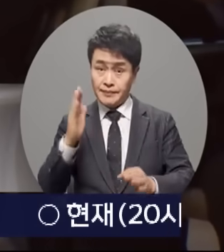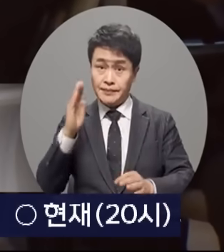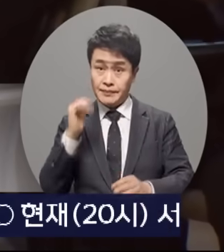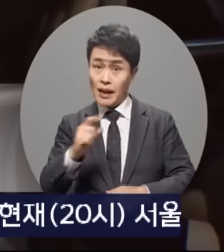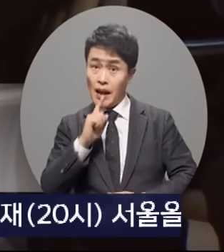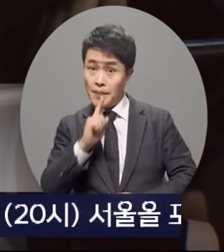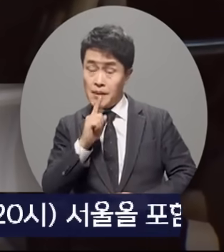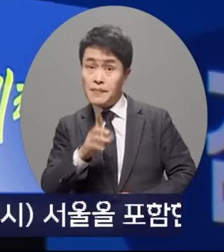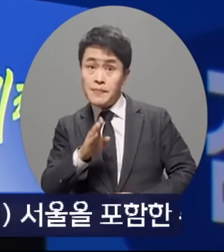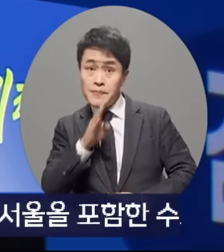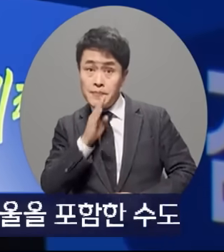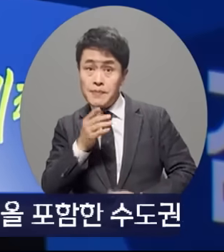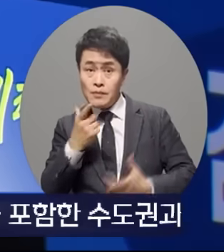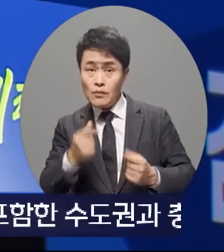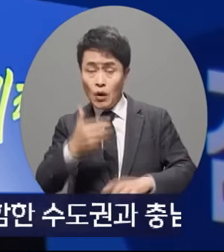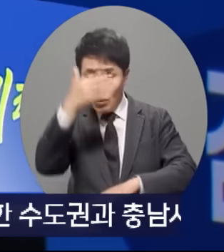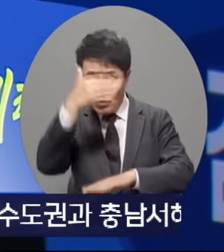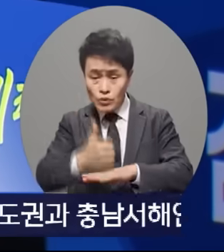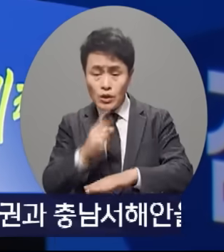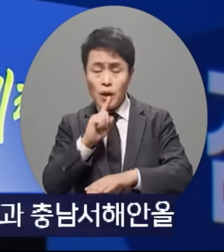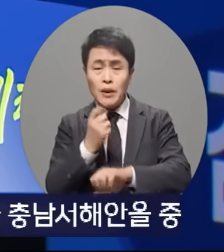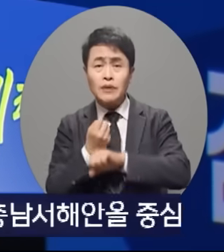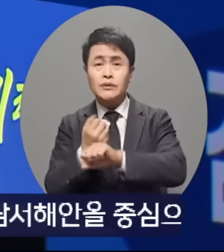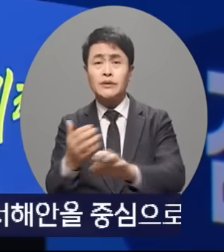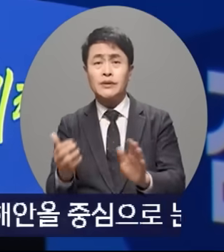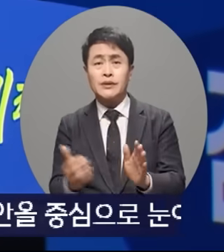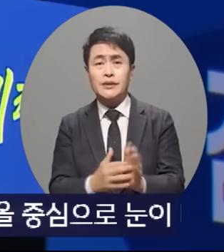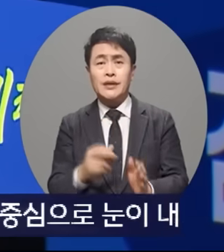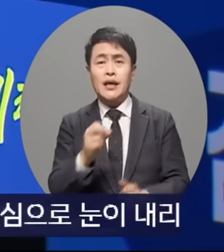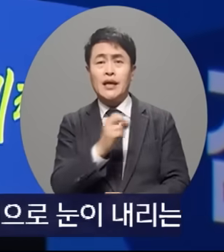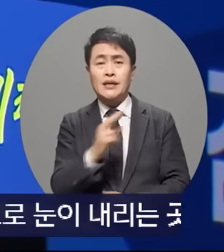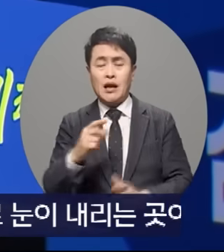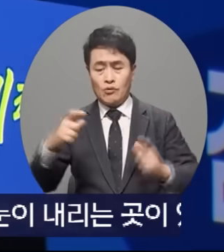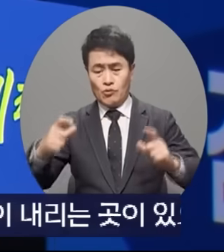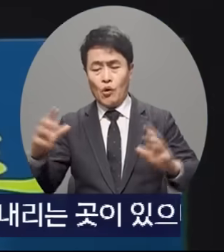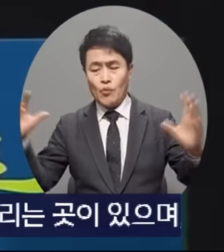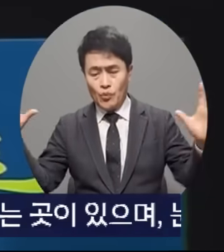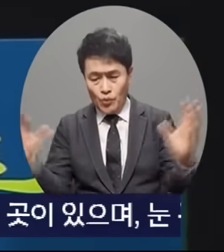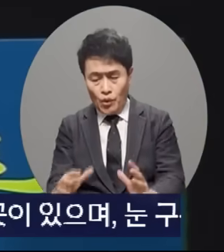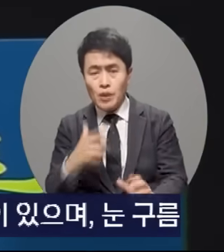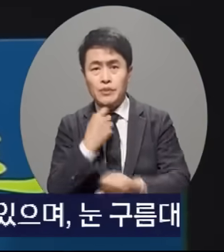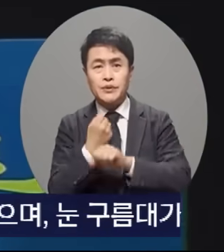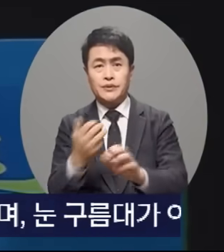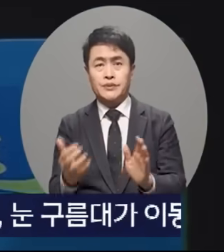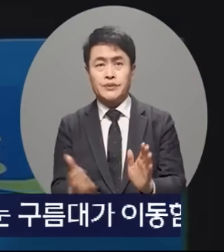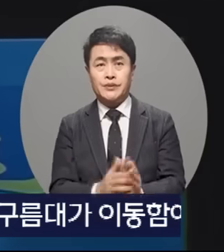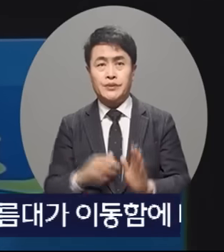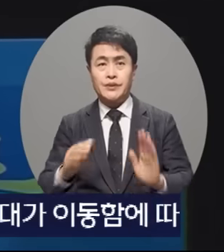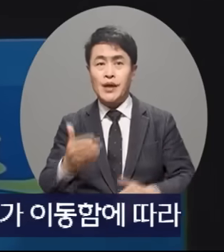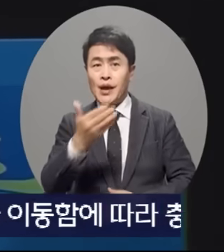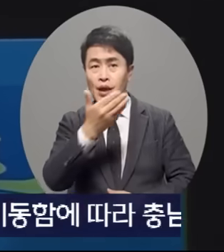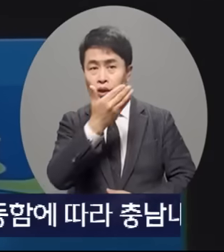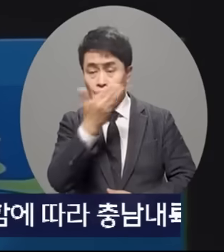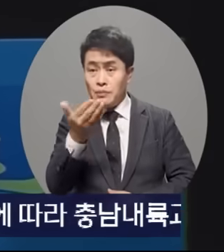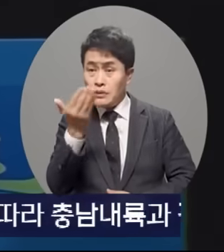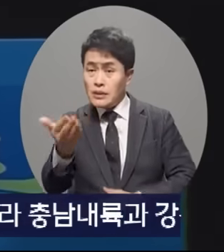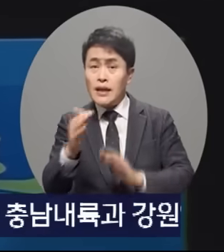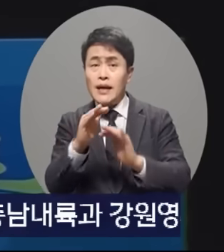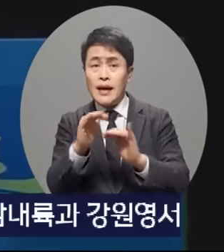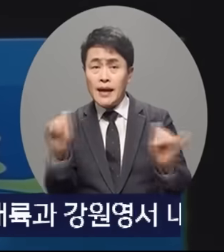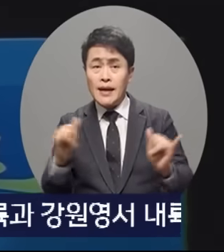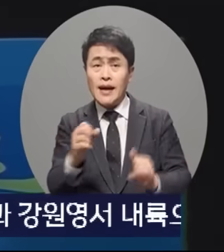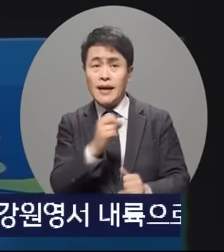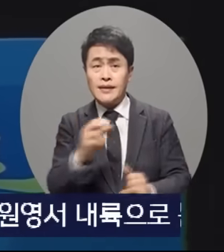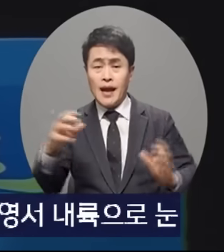발언을 사실상 유언처럼 전하는 형식을 빌어 야권 통합을 강조했습니다. 젊은 당신들이 나서서